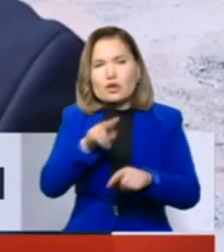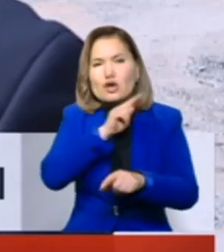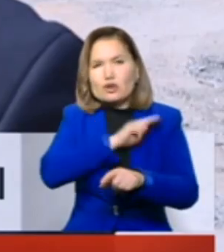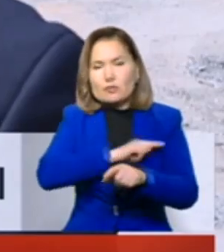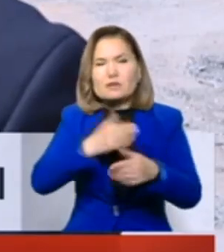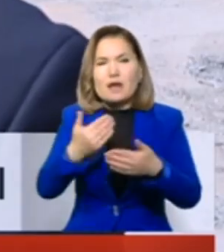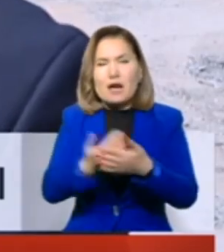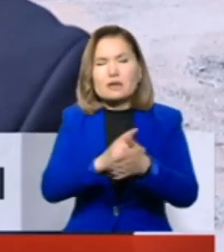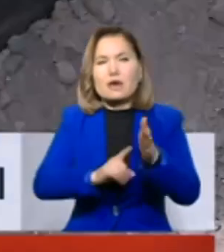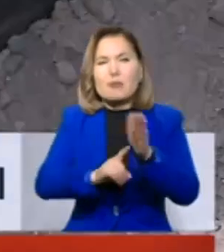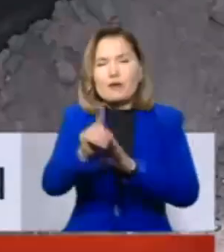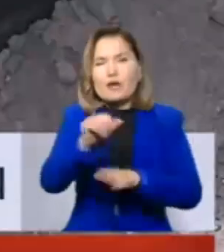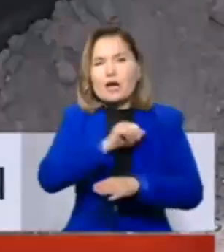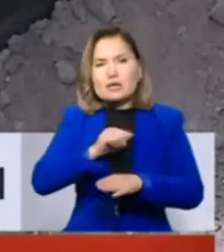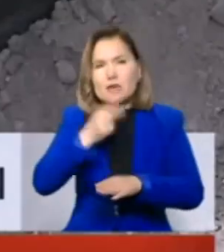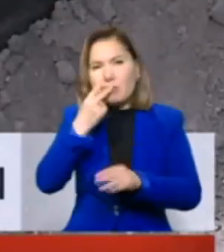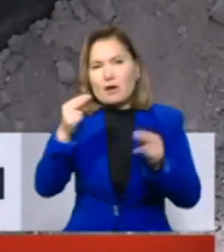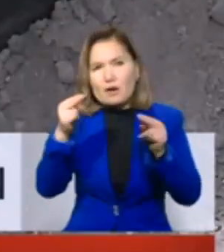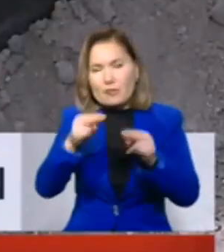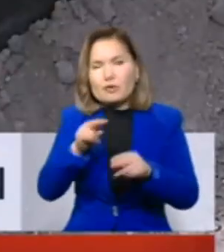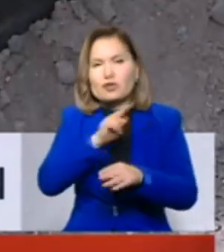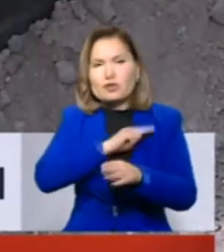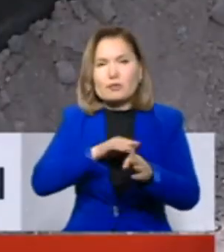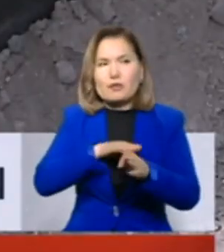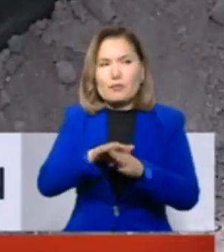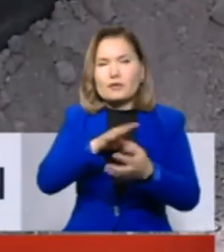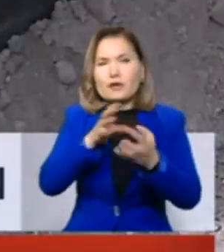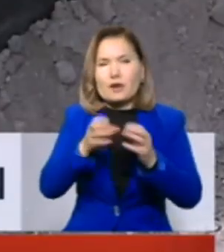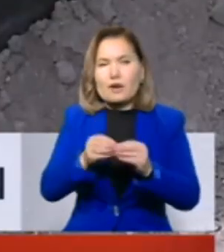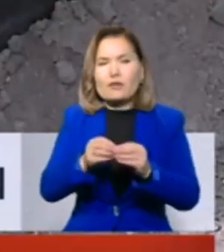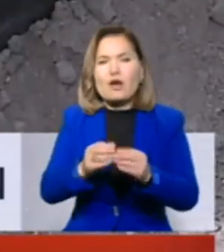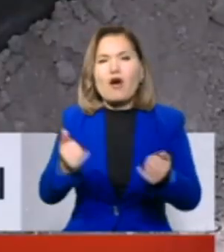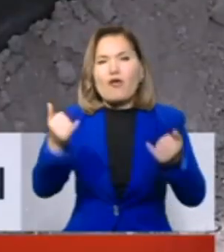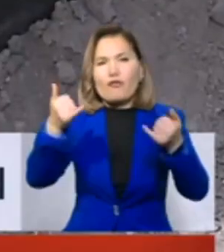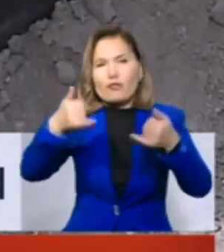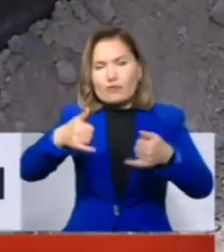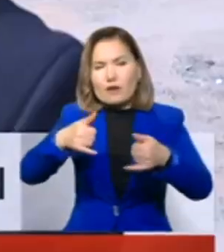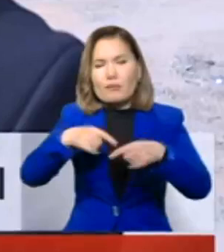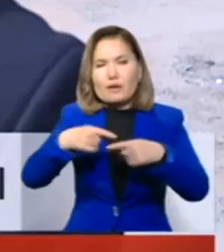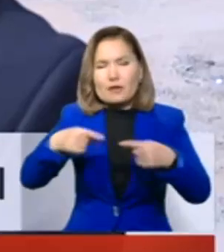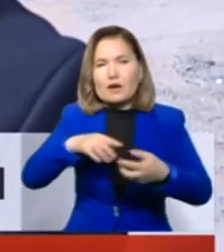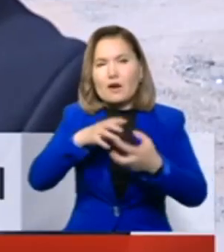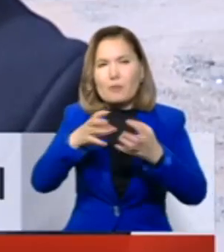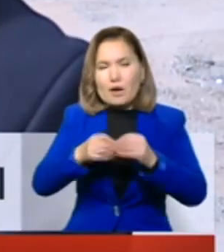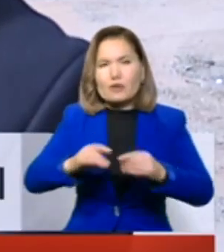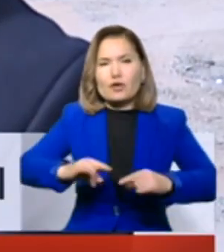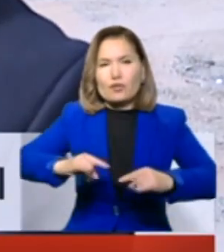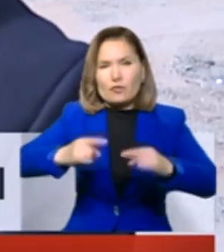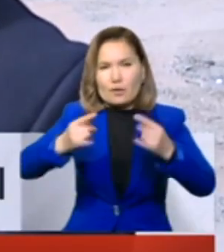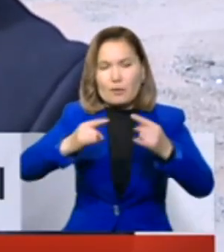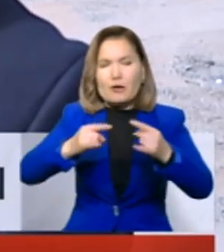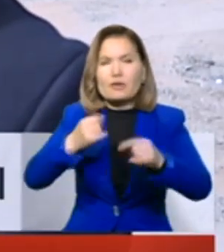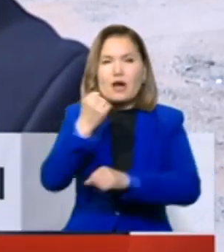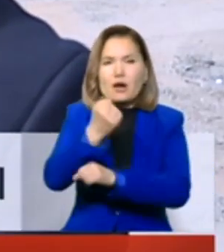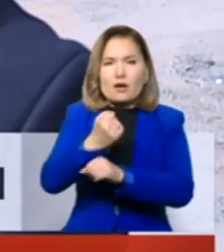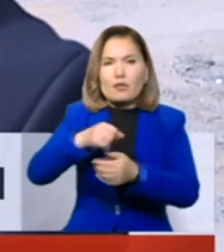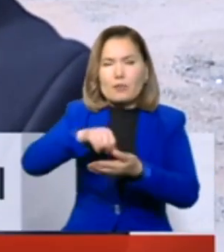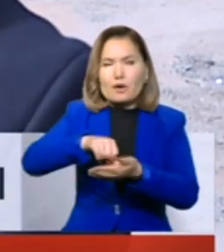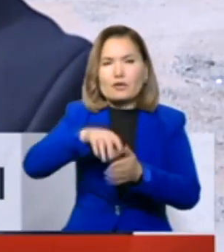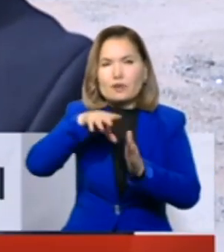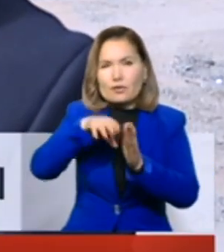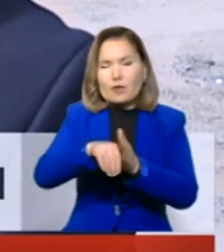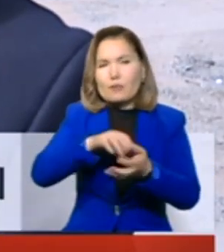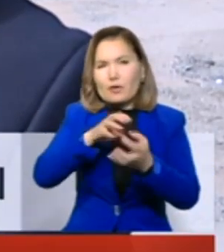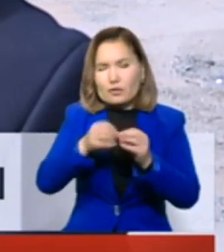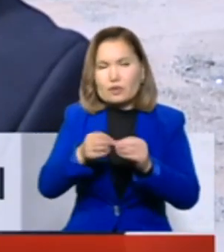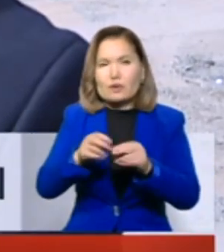жанданып, өздеріңіз көргенде жұмыста жасалып отыр. Фундаменті салынуы кішкене отырып, жаңа жердің бедері